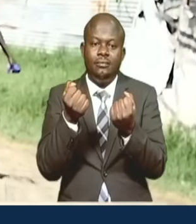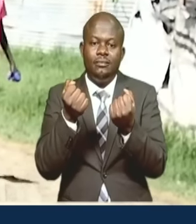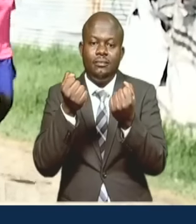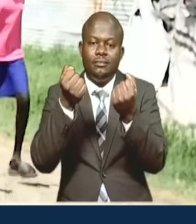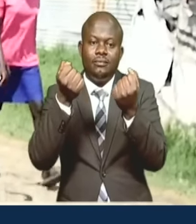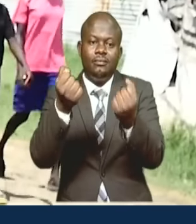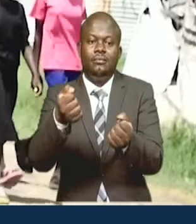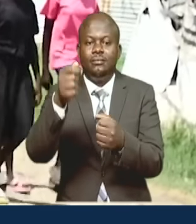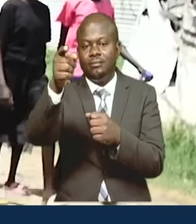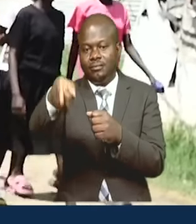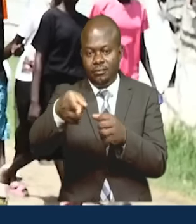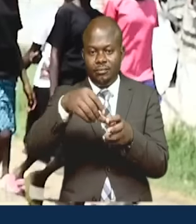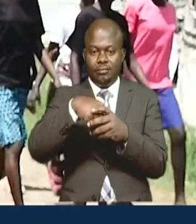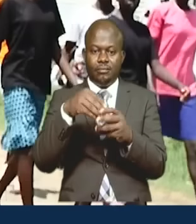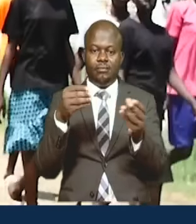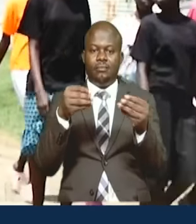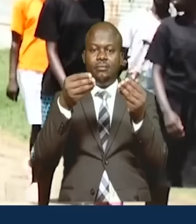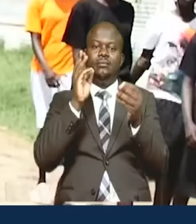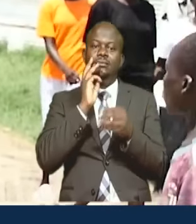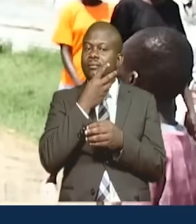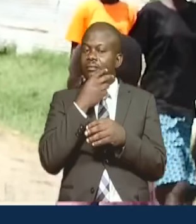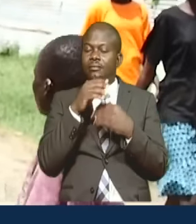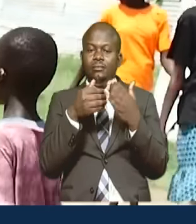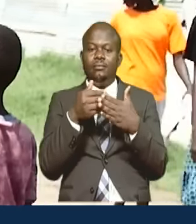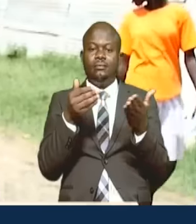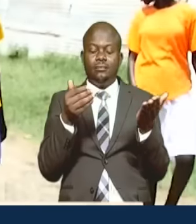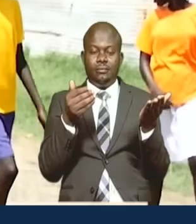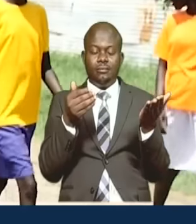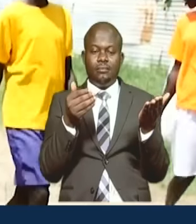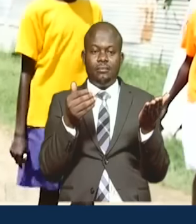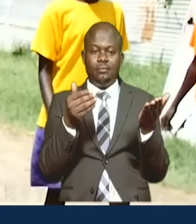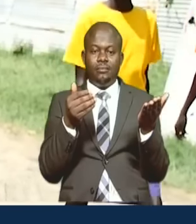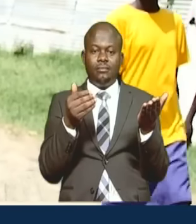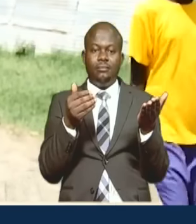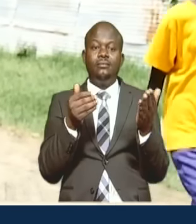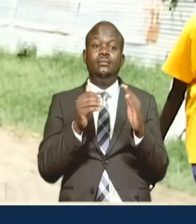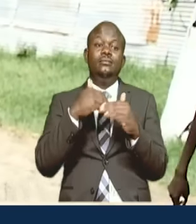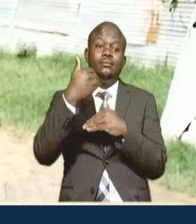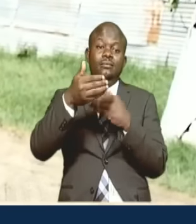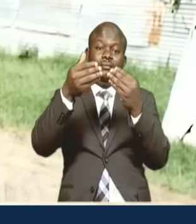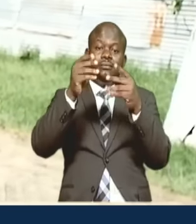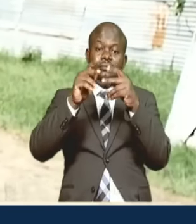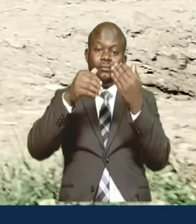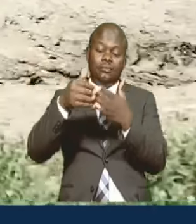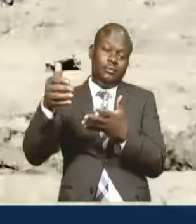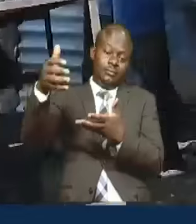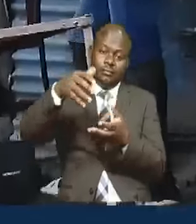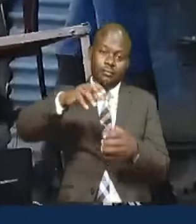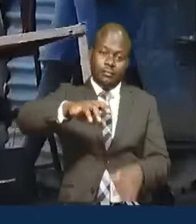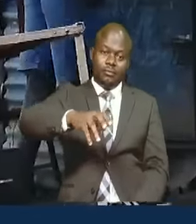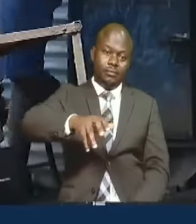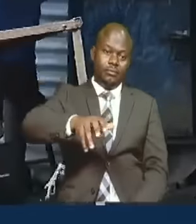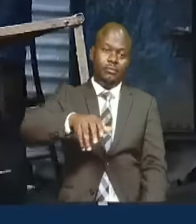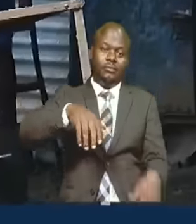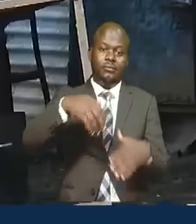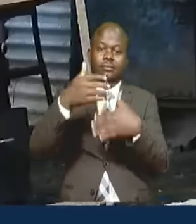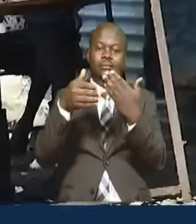modoka za gisirikare zirimo nyine bashyizemo amazi ni tanka bashyizemo tanka y'amazi bakagenda abaturage bakaza kuvomaho umusore akavuga